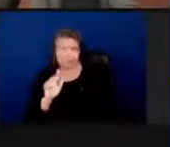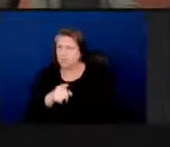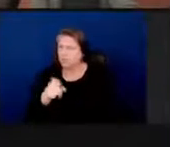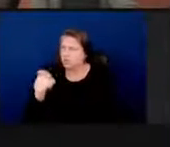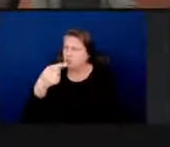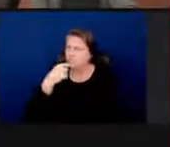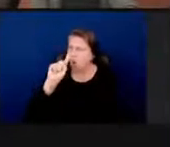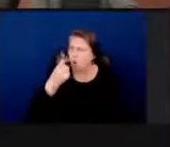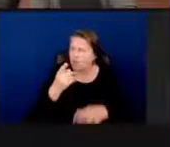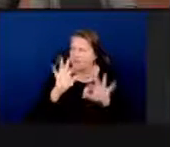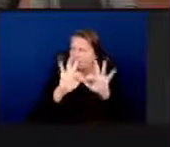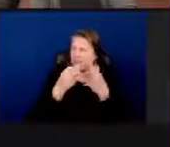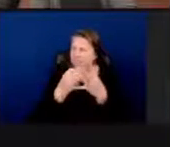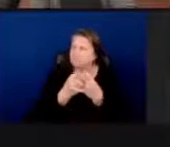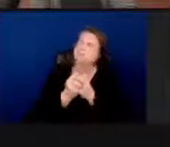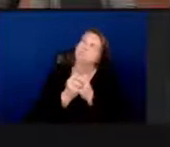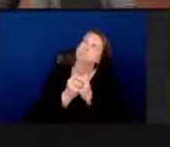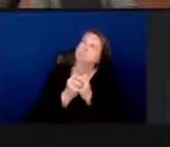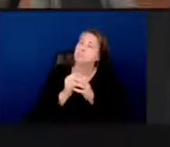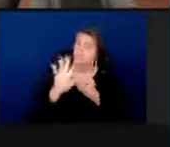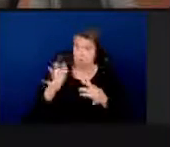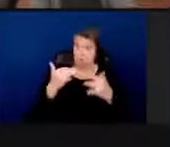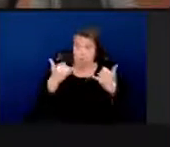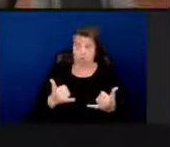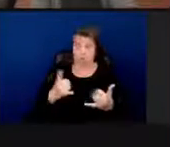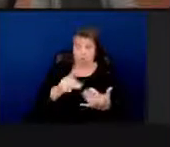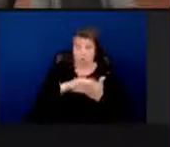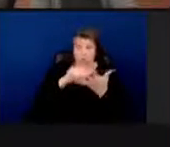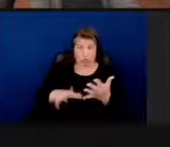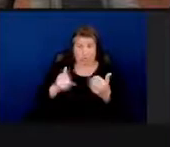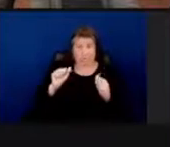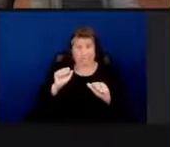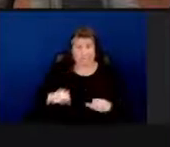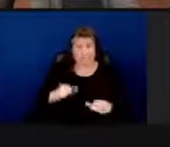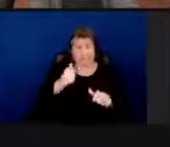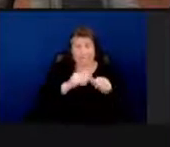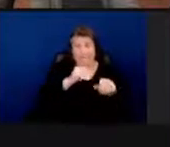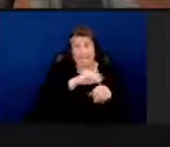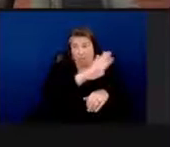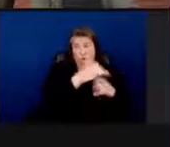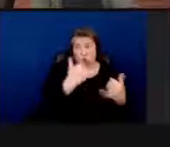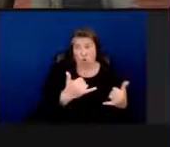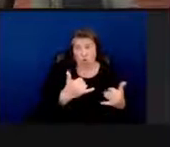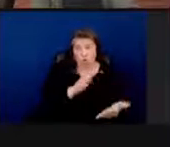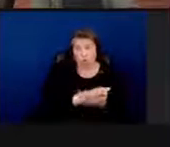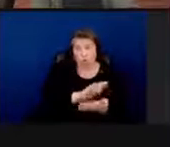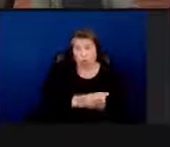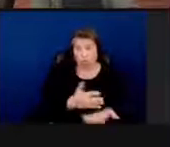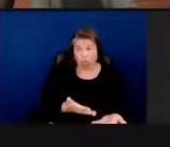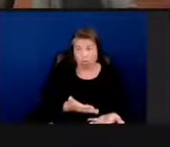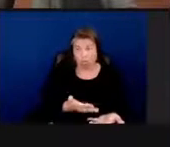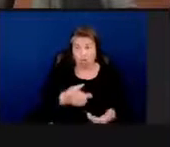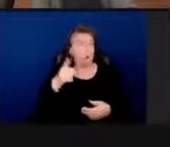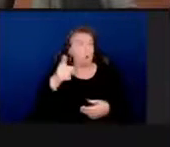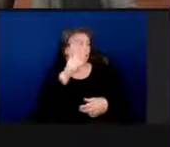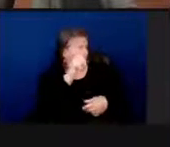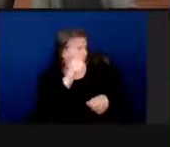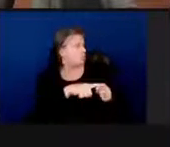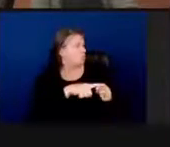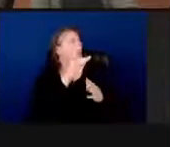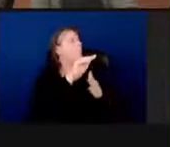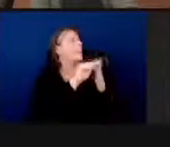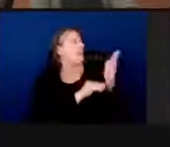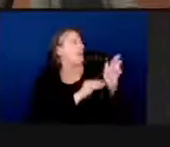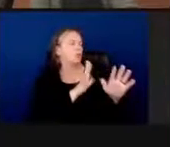نوفمبر، فقط العائلات التي تريد الطلاب الحاليين فقط يمكنهم البقاء في مدارسهم. إذن في